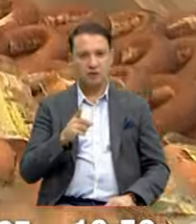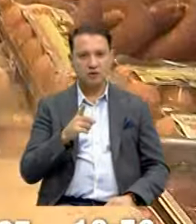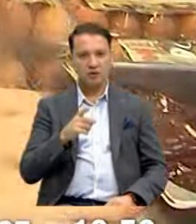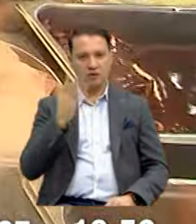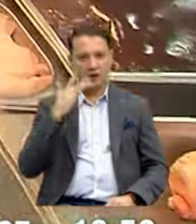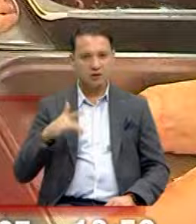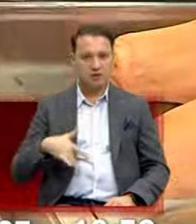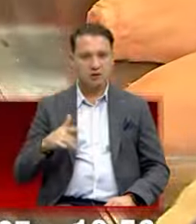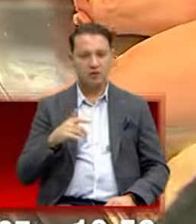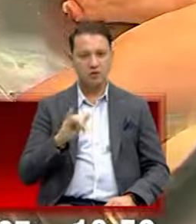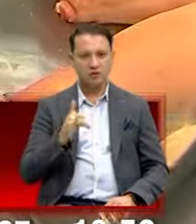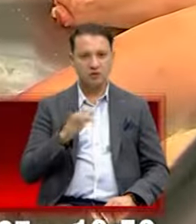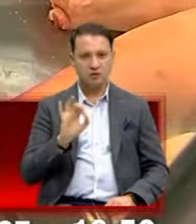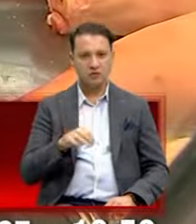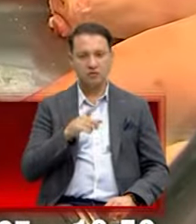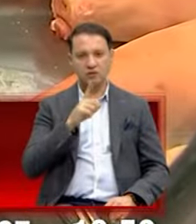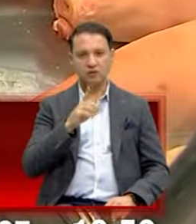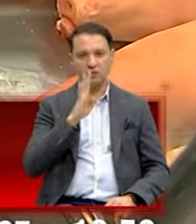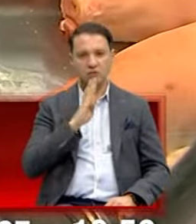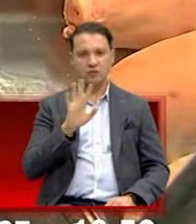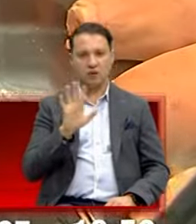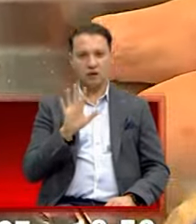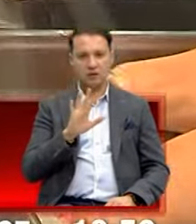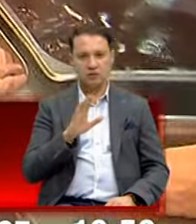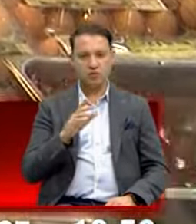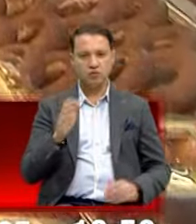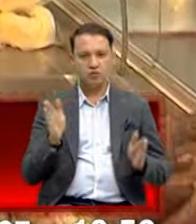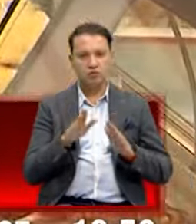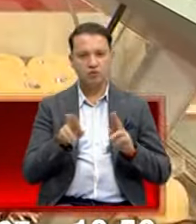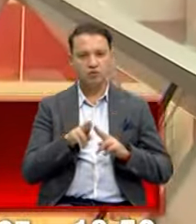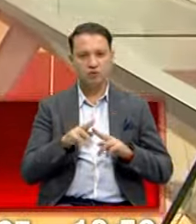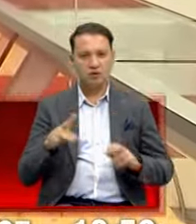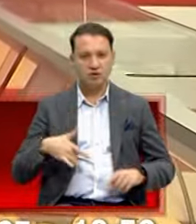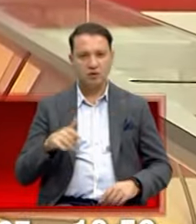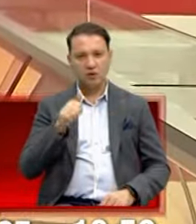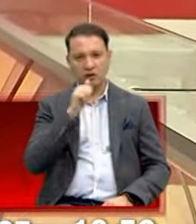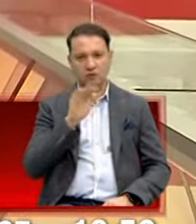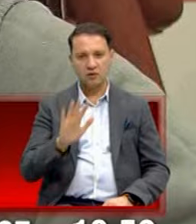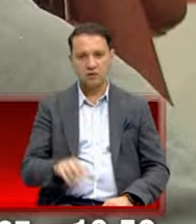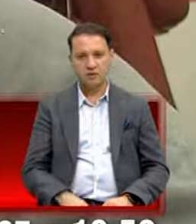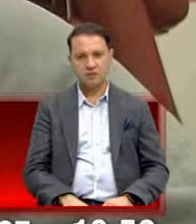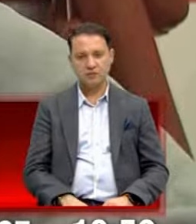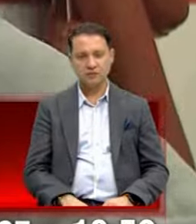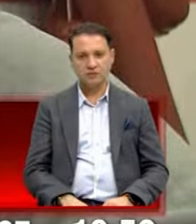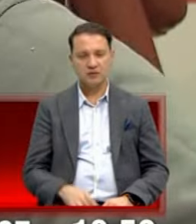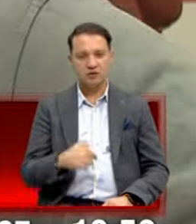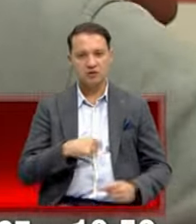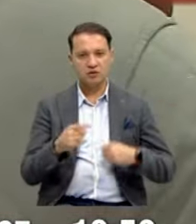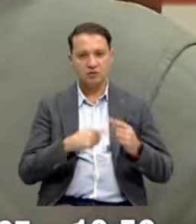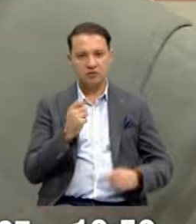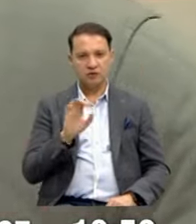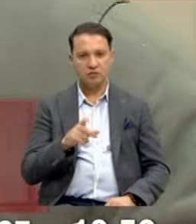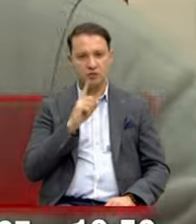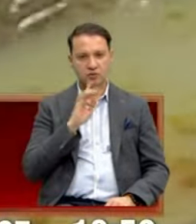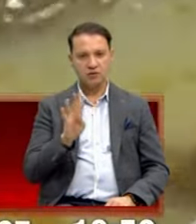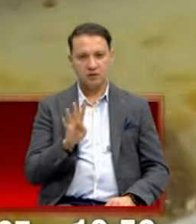dana karaciğerin kilosu şu anda 450 lira. Kuzu ciğerin kilosu ise 650 lira. İşkembenin güncel fiyatı şu